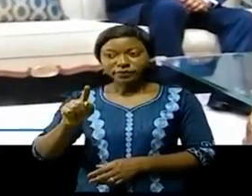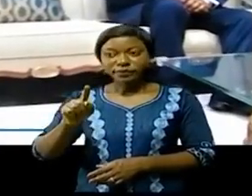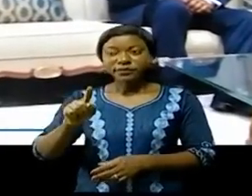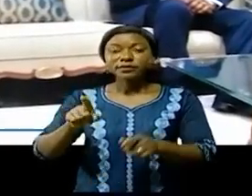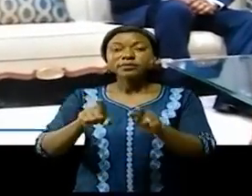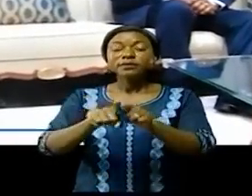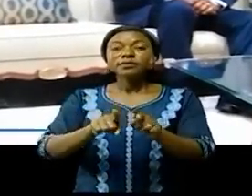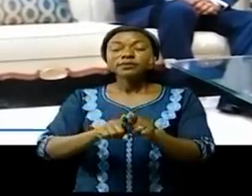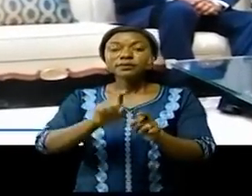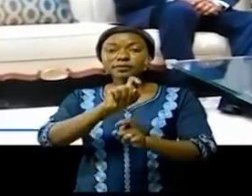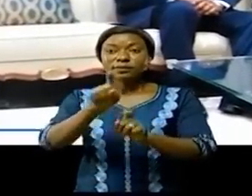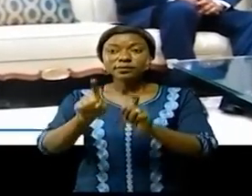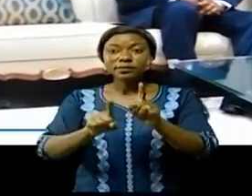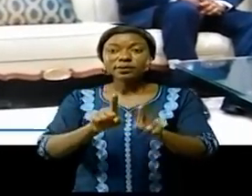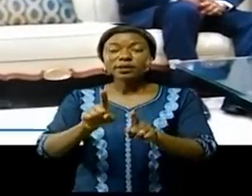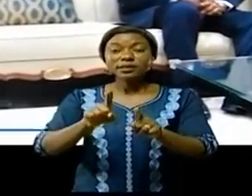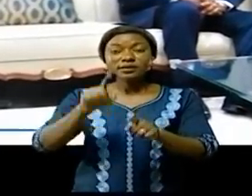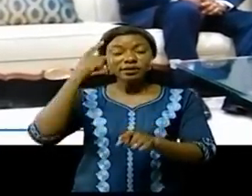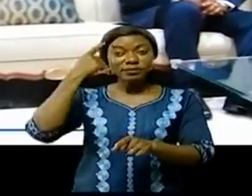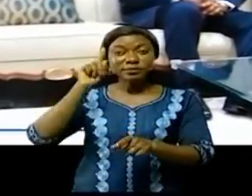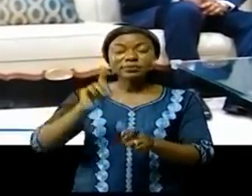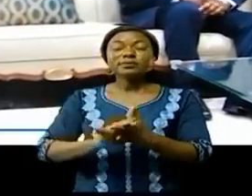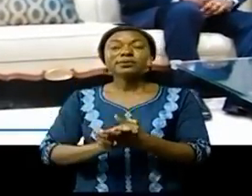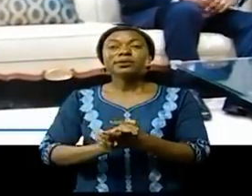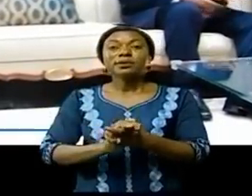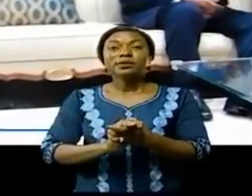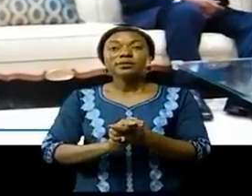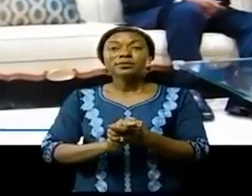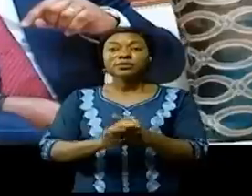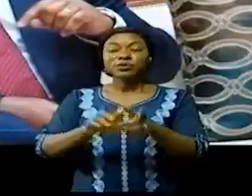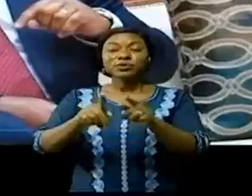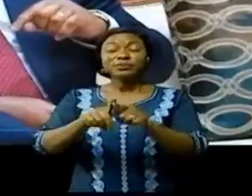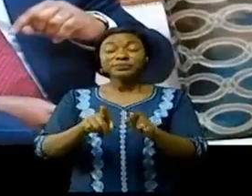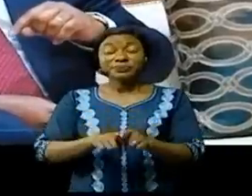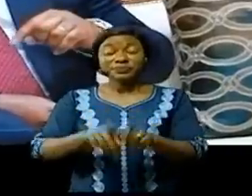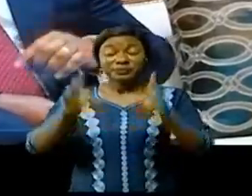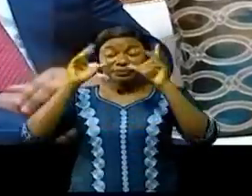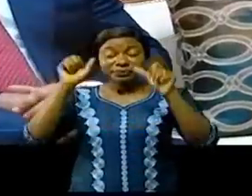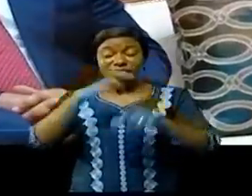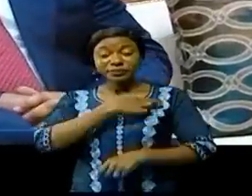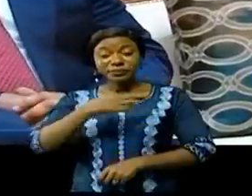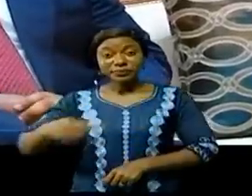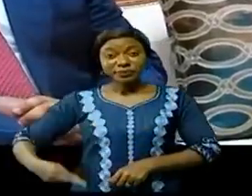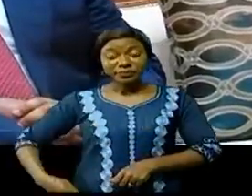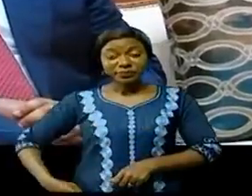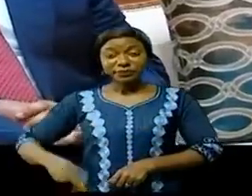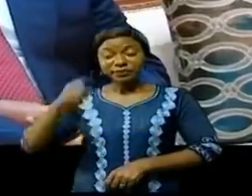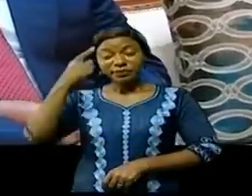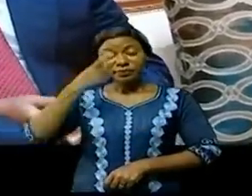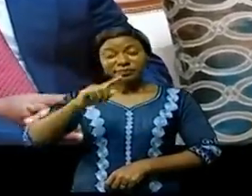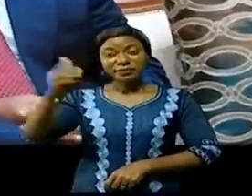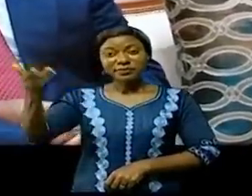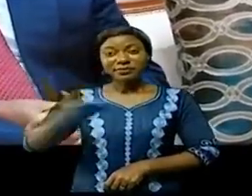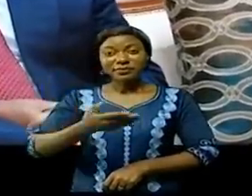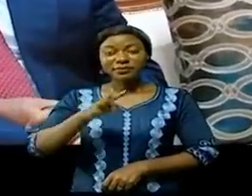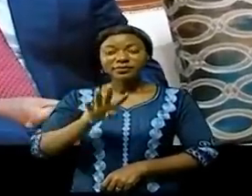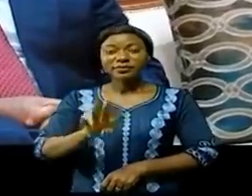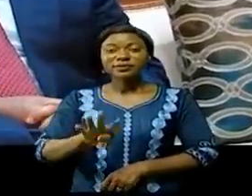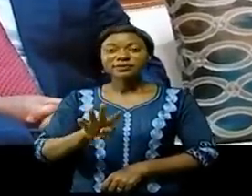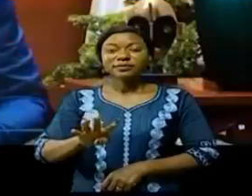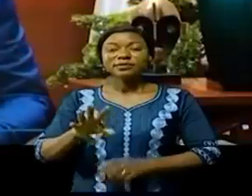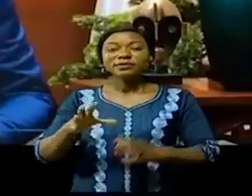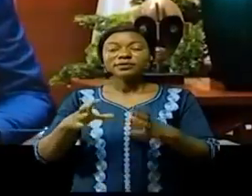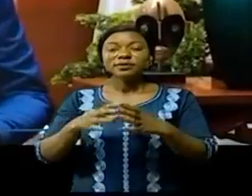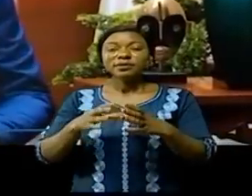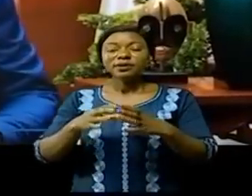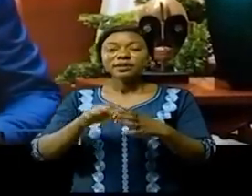question au cours de l'entretien que le président de la République, Félix Antoine Tshisekedi Tshilombo, a eu ce jeudi avec le